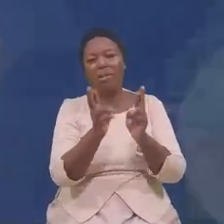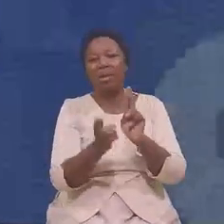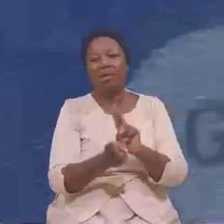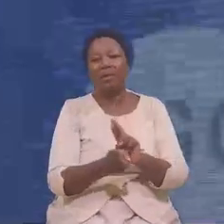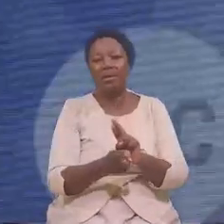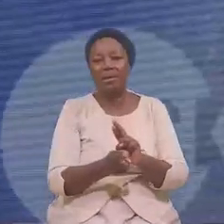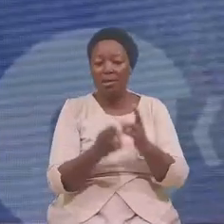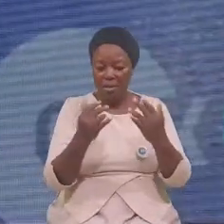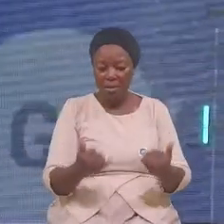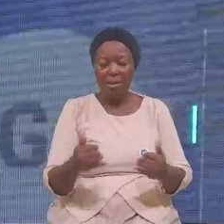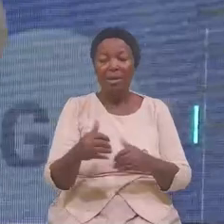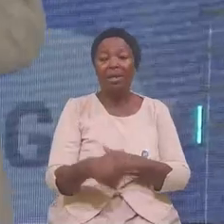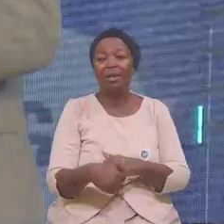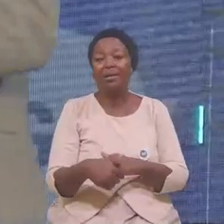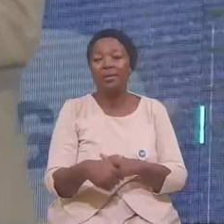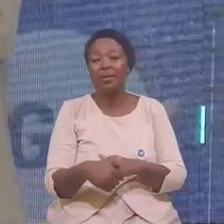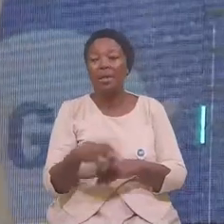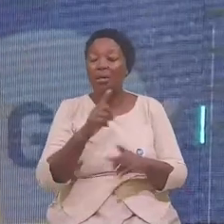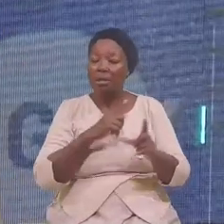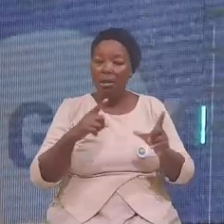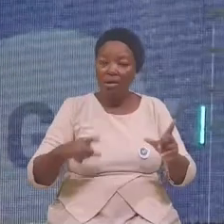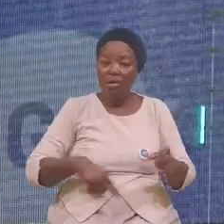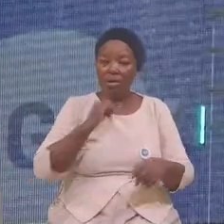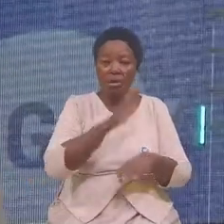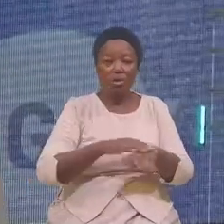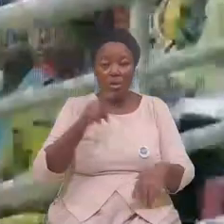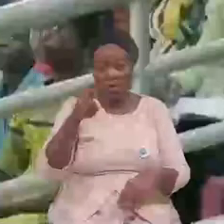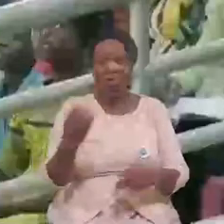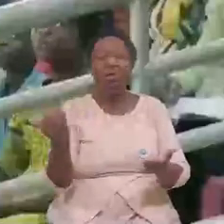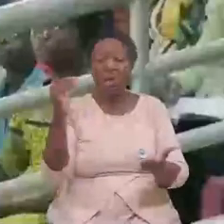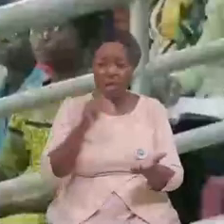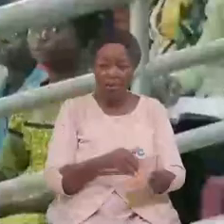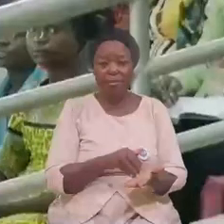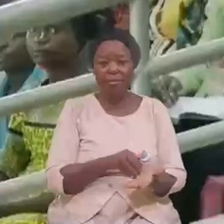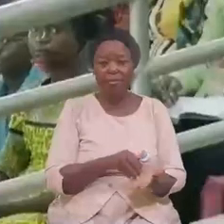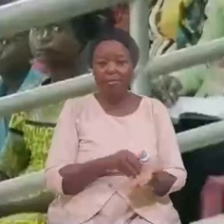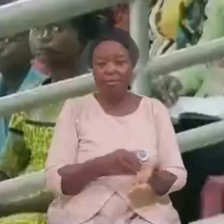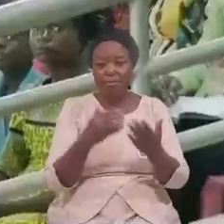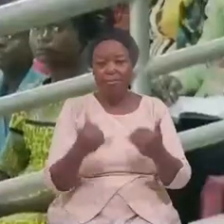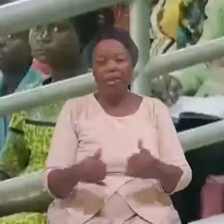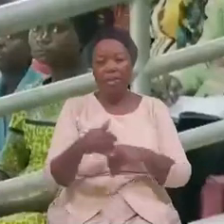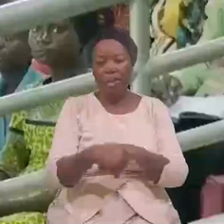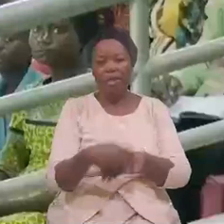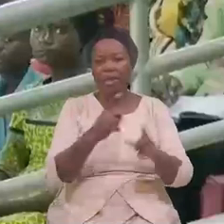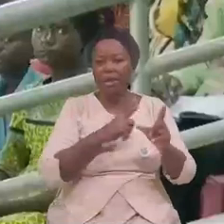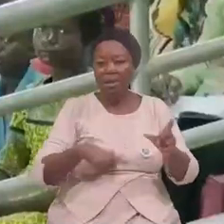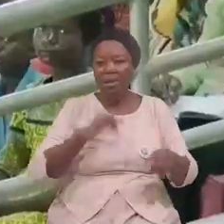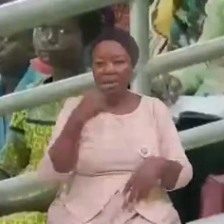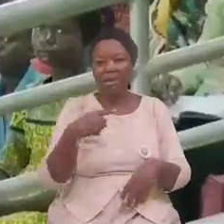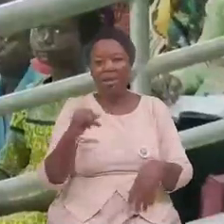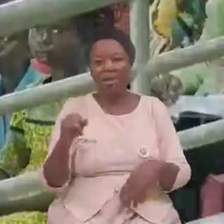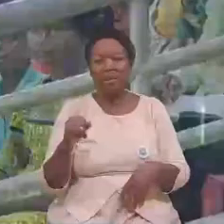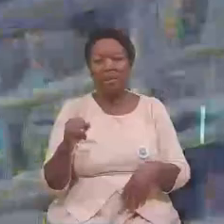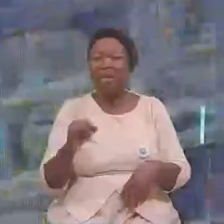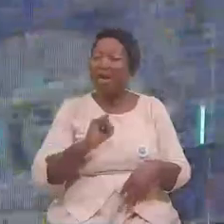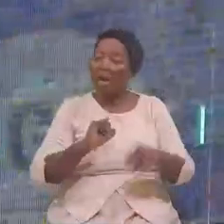soir, le Seigneur t'appelle encore. Ce soir, le Seigneur dit, je t'attendais il